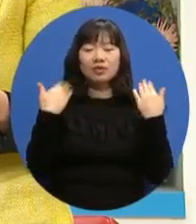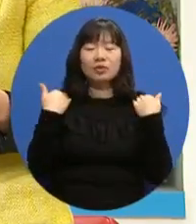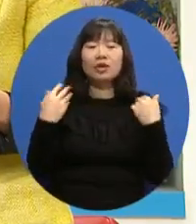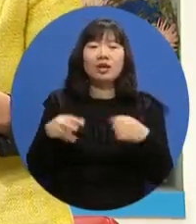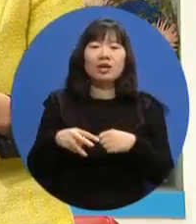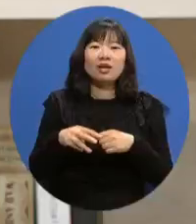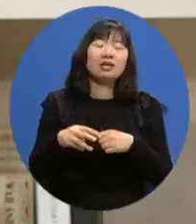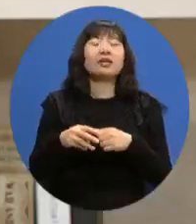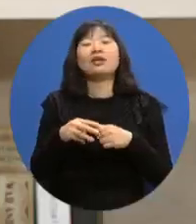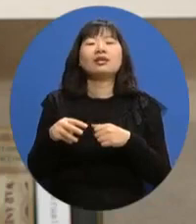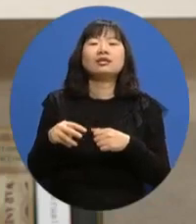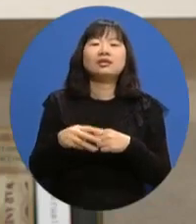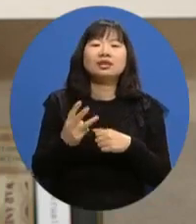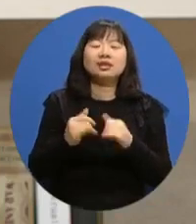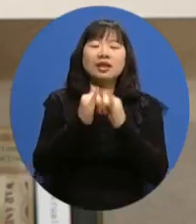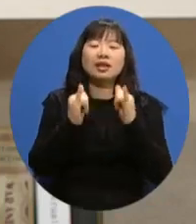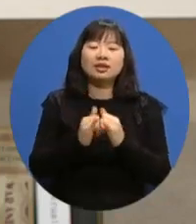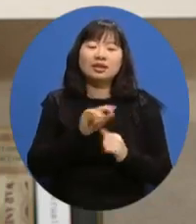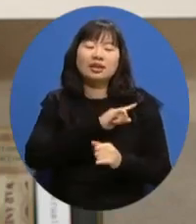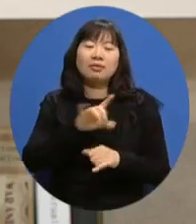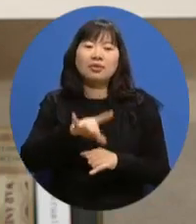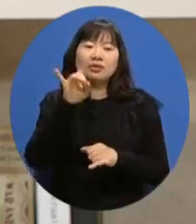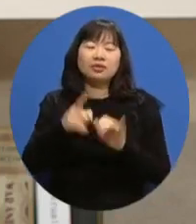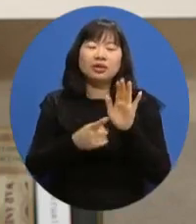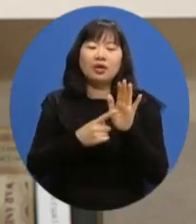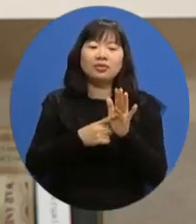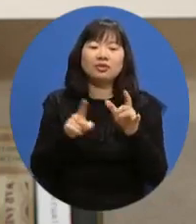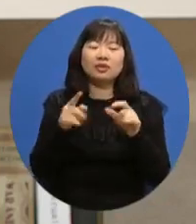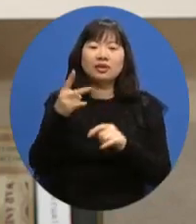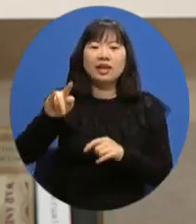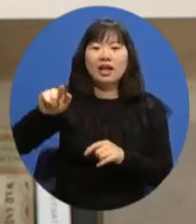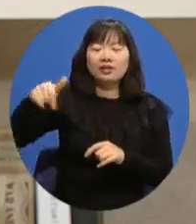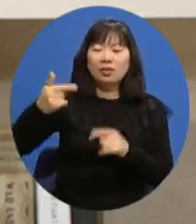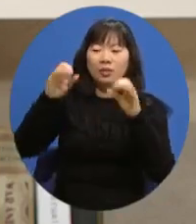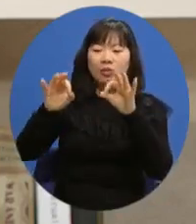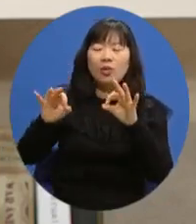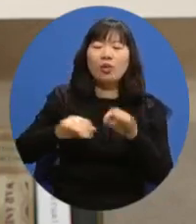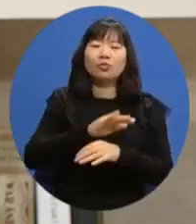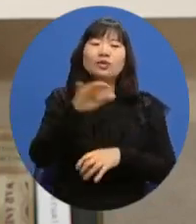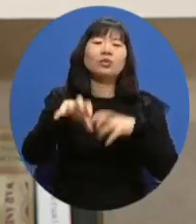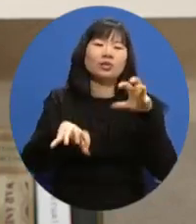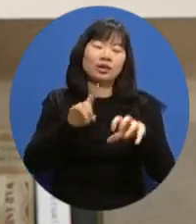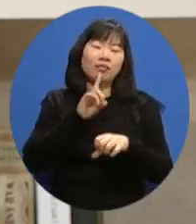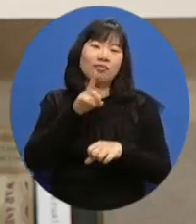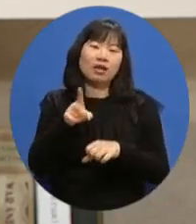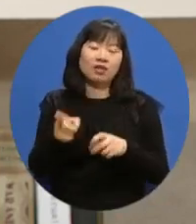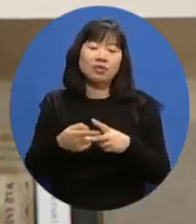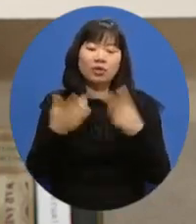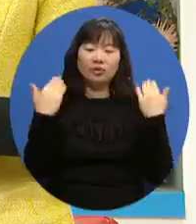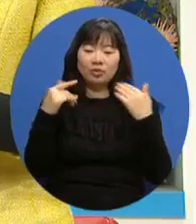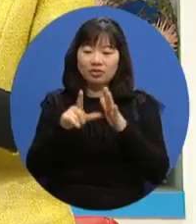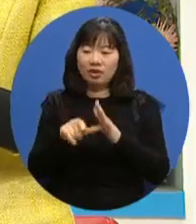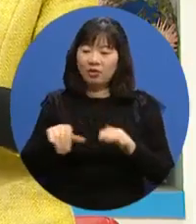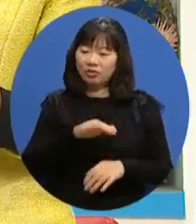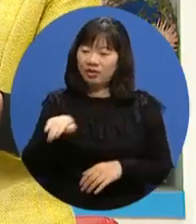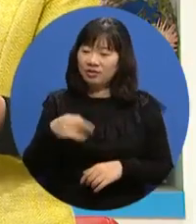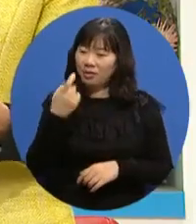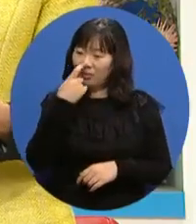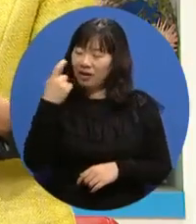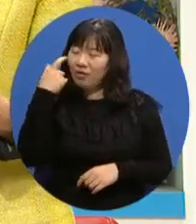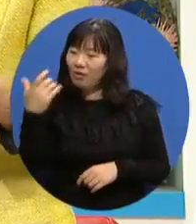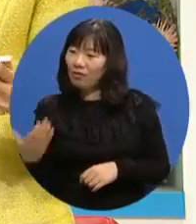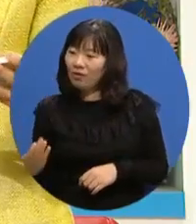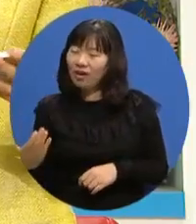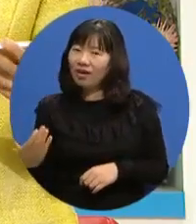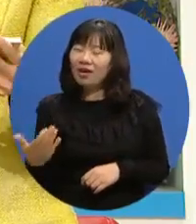3학년 사회에서 제일 먼저 나오는 단원이요. 네. 우리 고장이래요. 기억나세요? 초등학교 때 우리가 그런 걸 배웠어요.